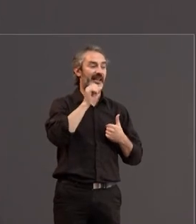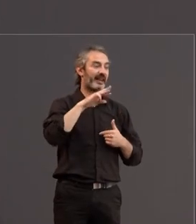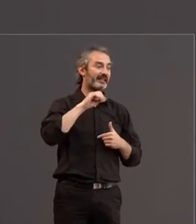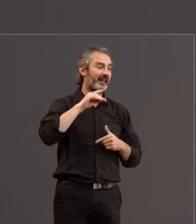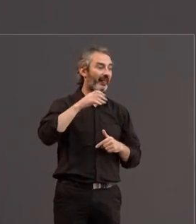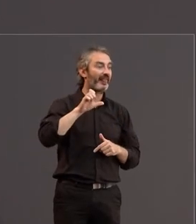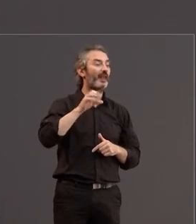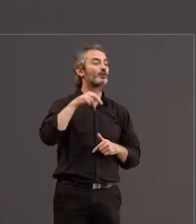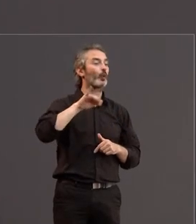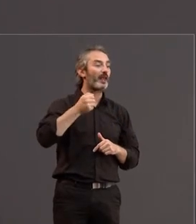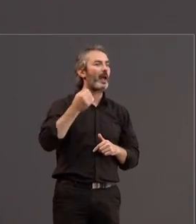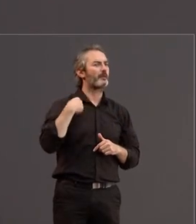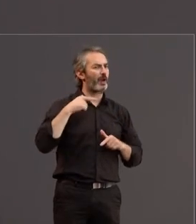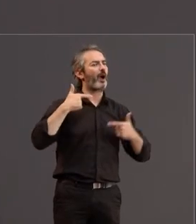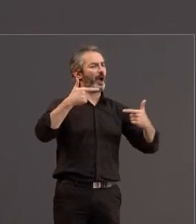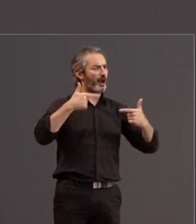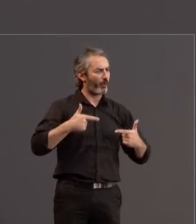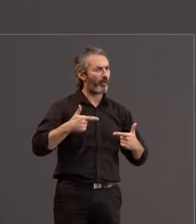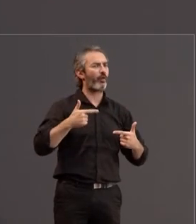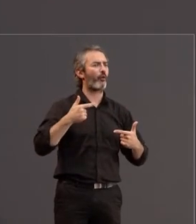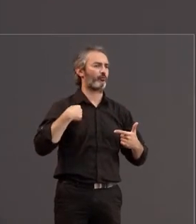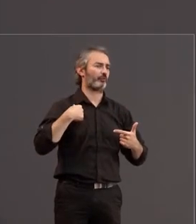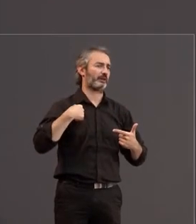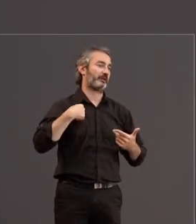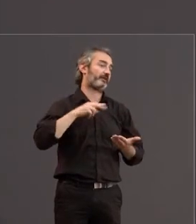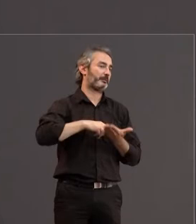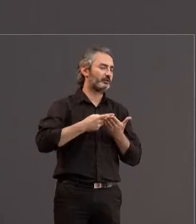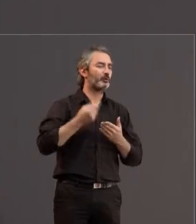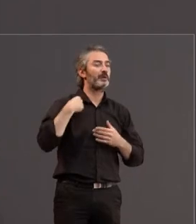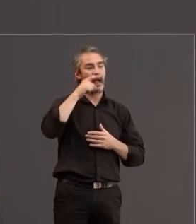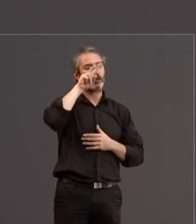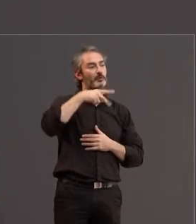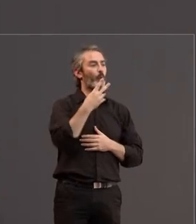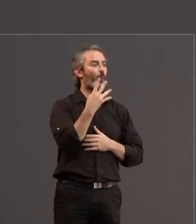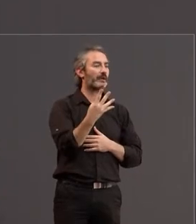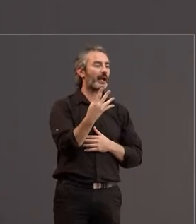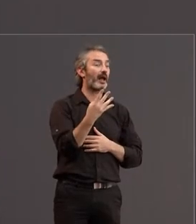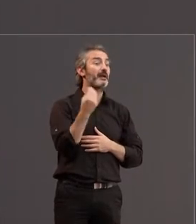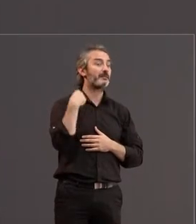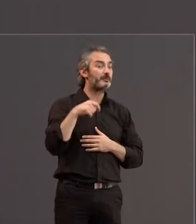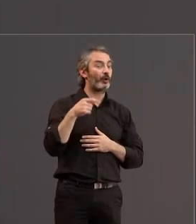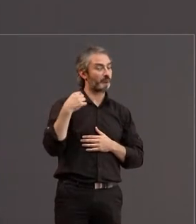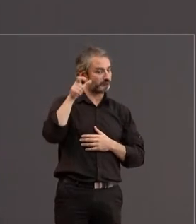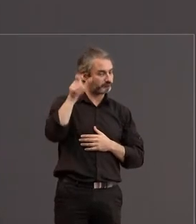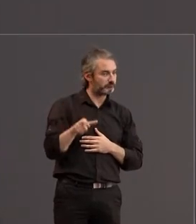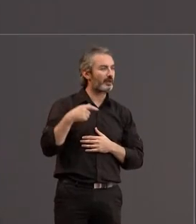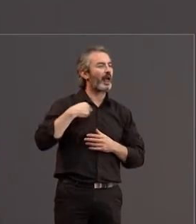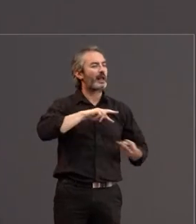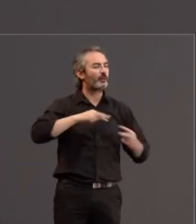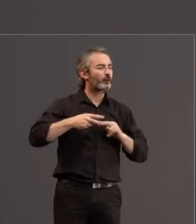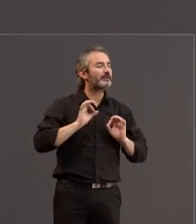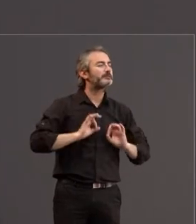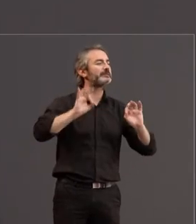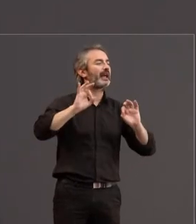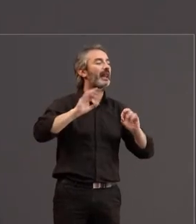López, que és graduada en traducció i interpretació per la UPF el 2004. La Xerezade és traductora especialitzada